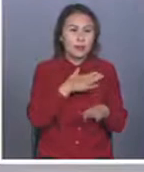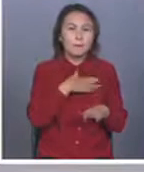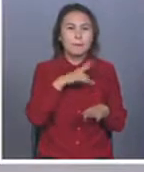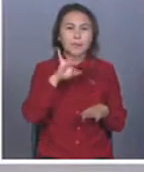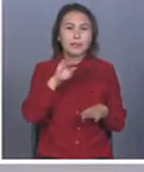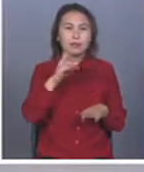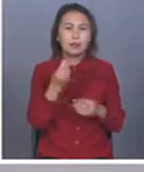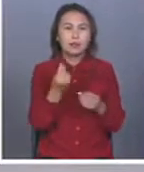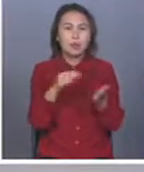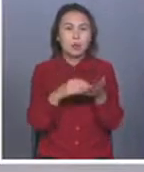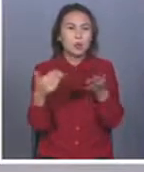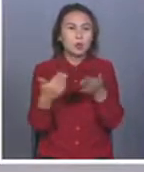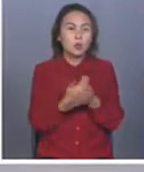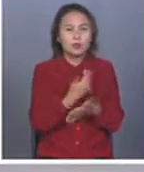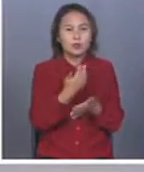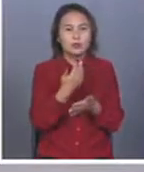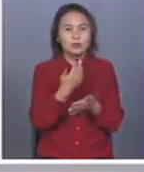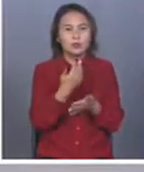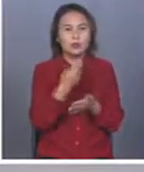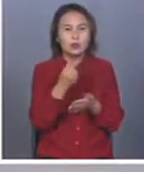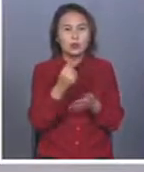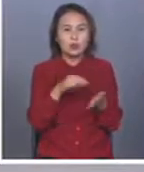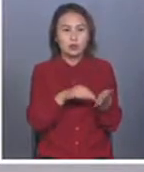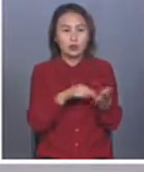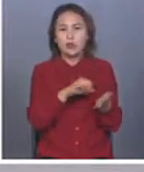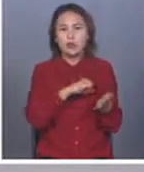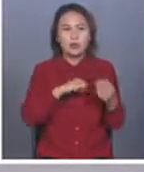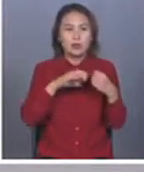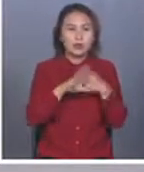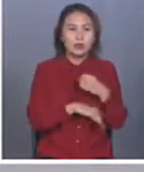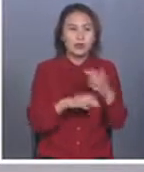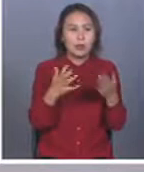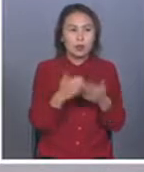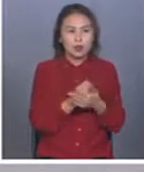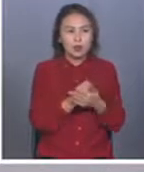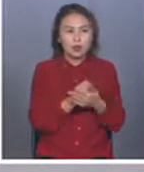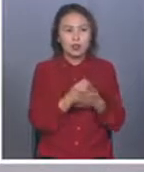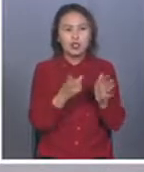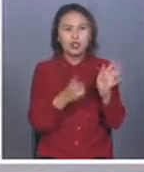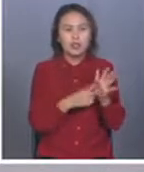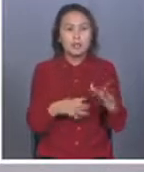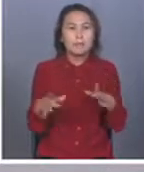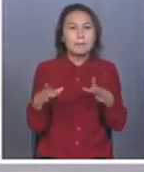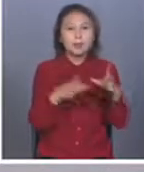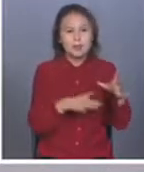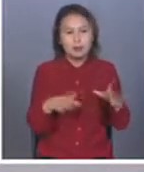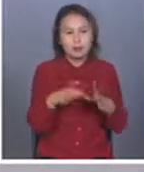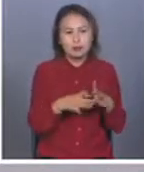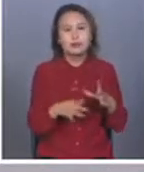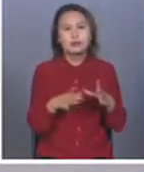бағасы 170 теңге. Енді соңғы қадам не істейміз? Табу керек, 7 пиццаның бағасын